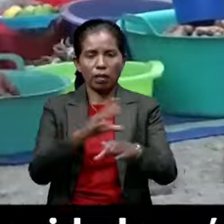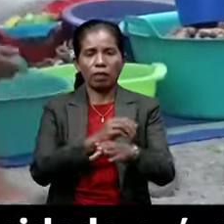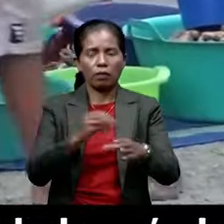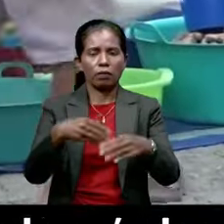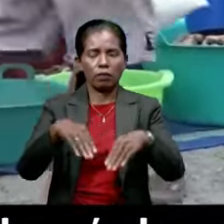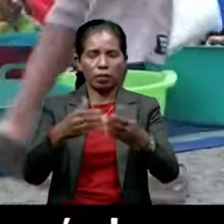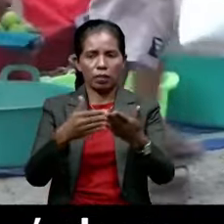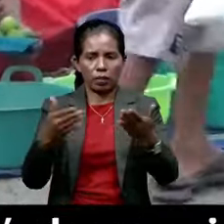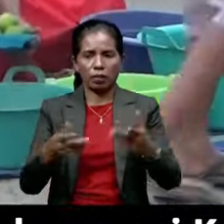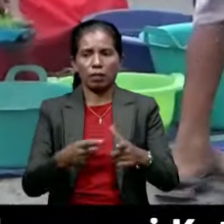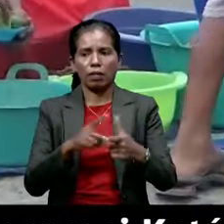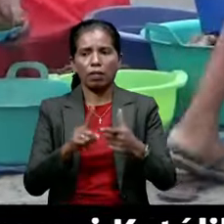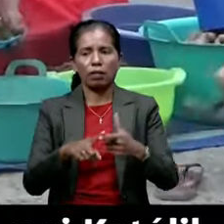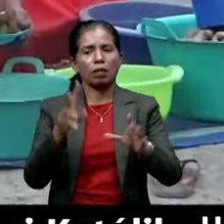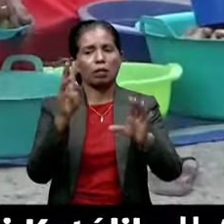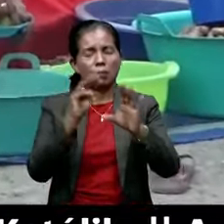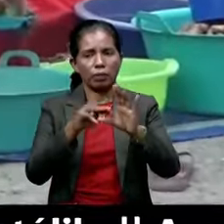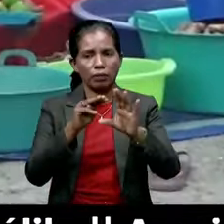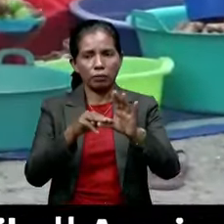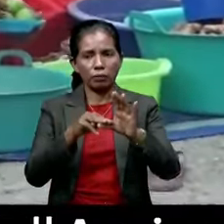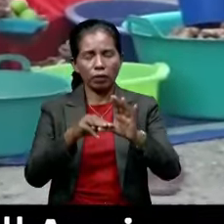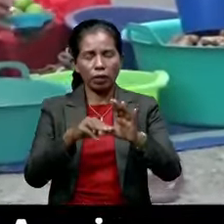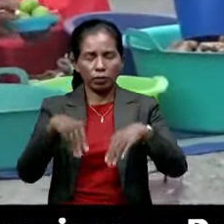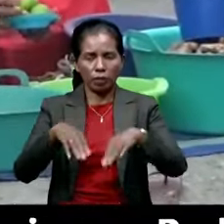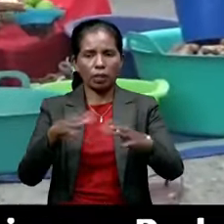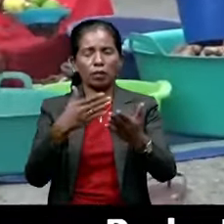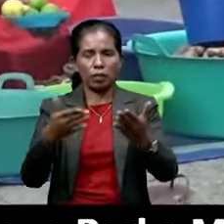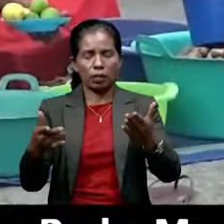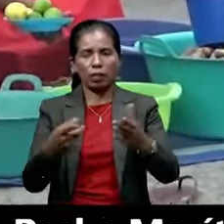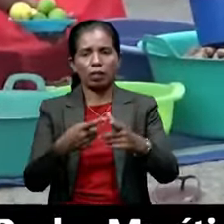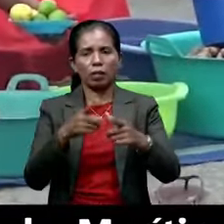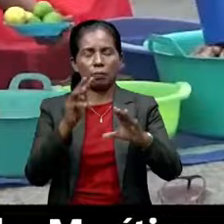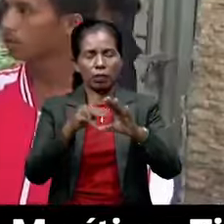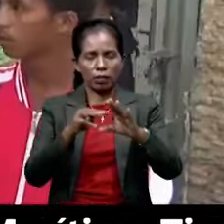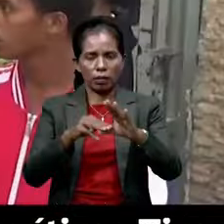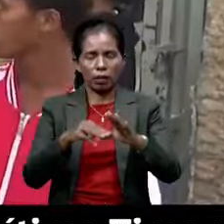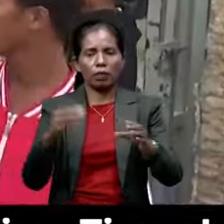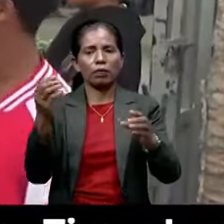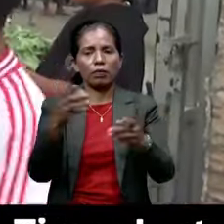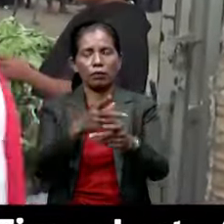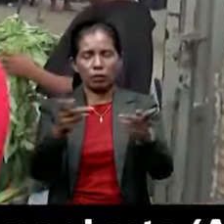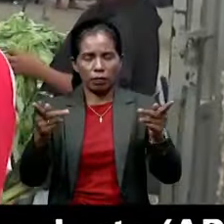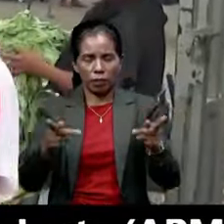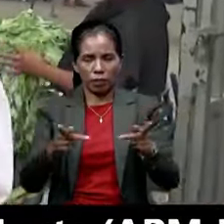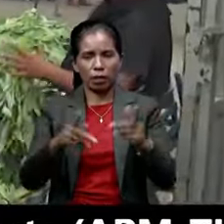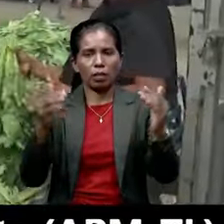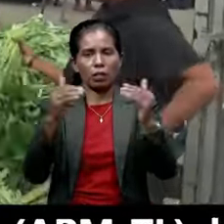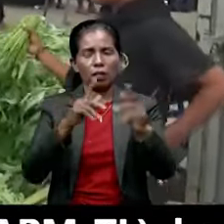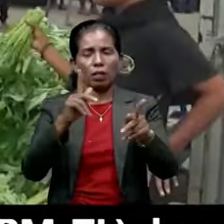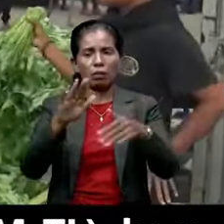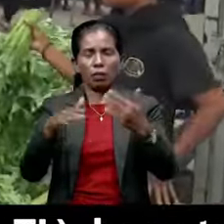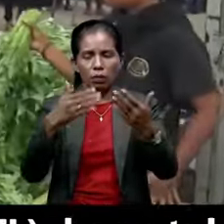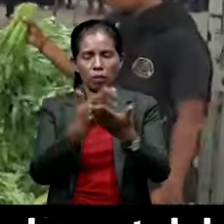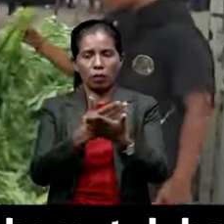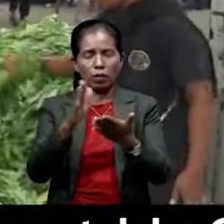sesane markado para fansesan markado ne punto de encontro titik temu ne vendedor o comprador